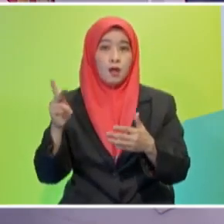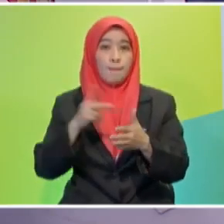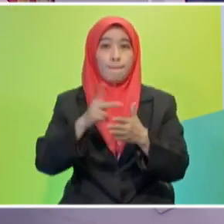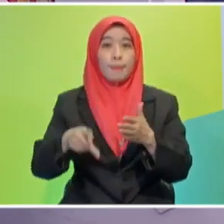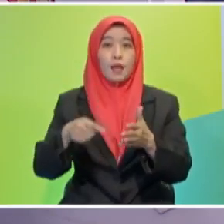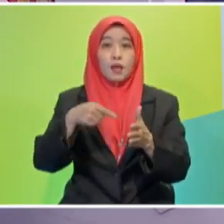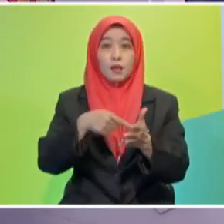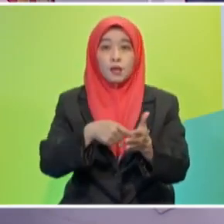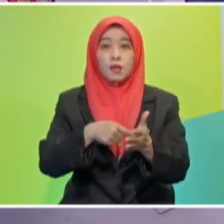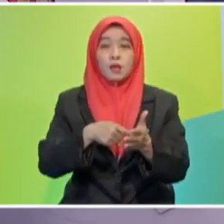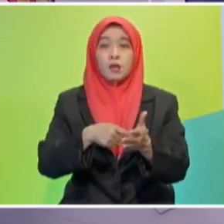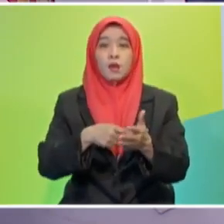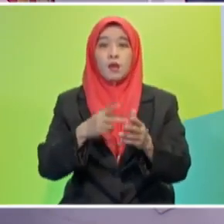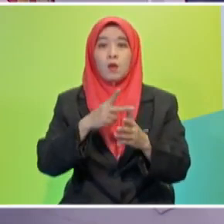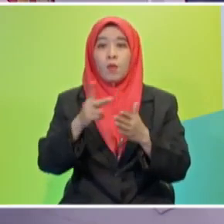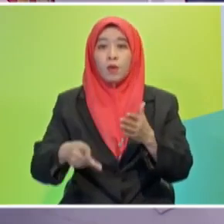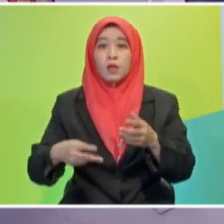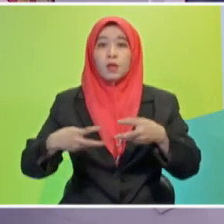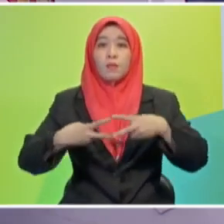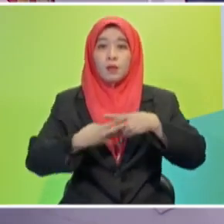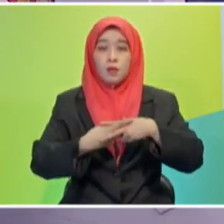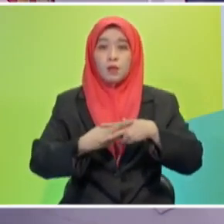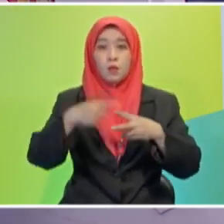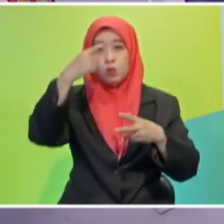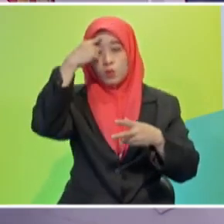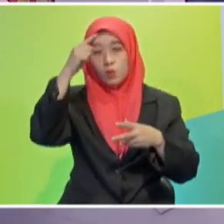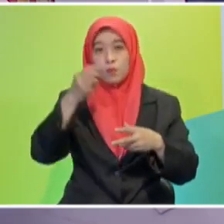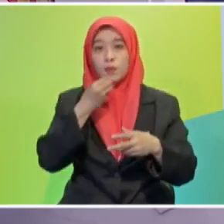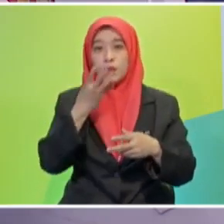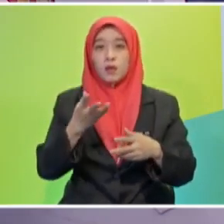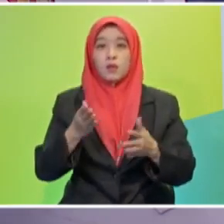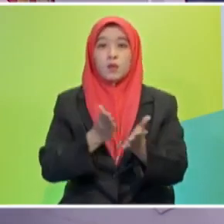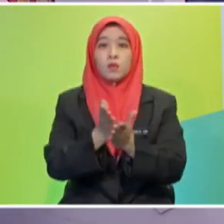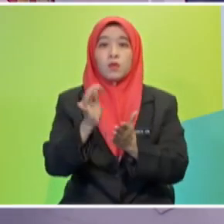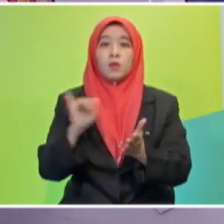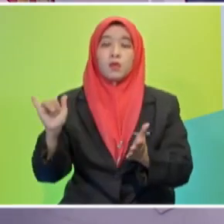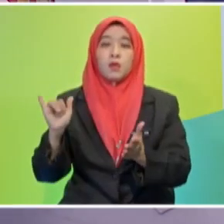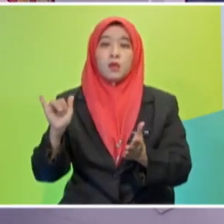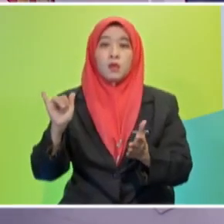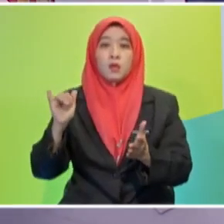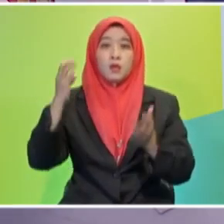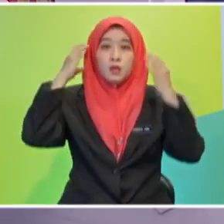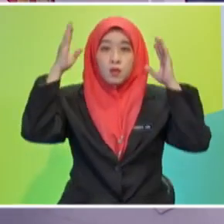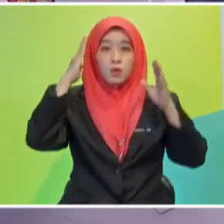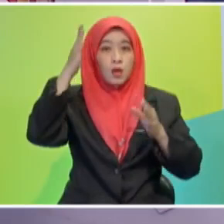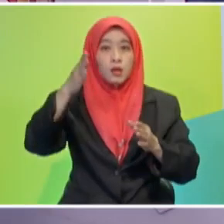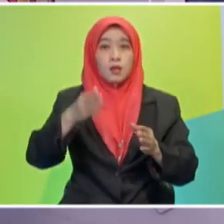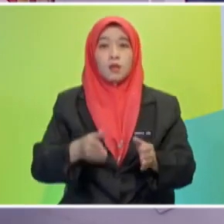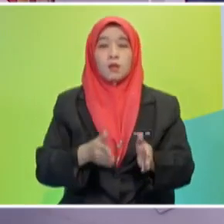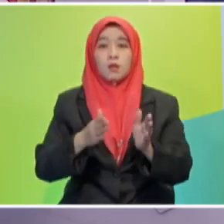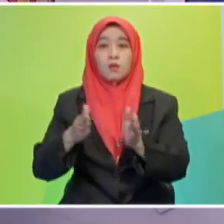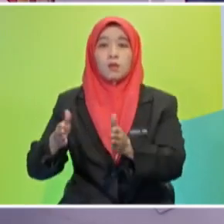dan sebagainya. Jadi, untuk penerangan yang seterusnya, cikgu akan agihkan setiap komponen ke